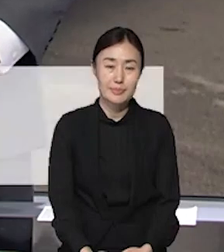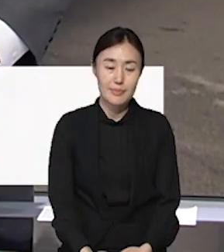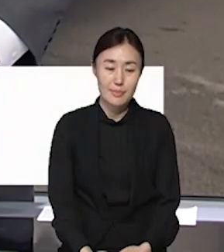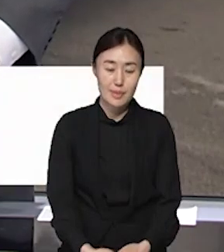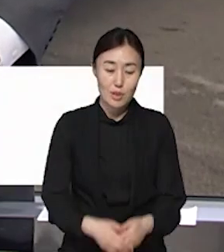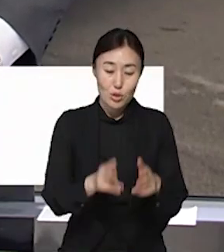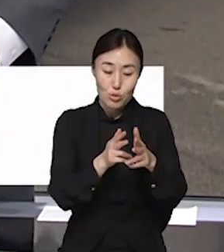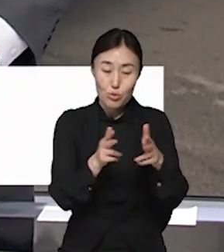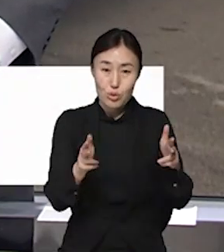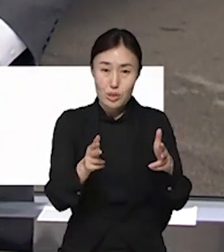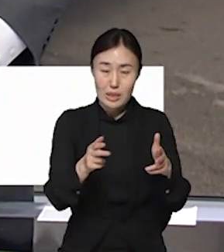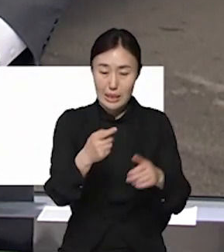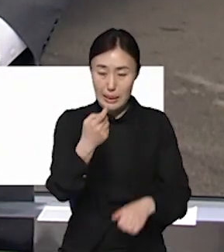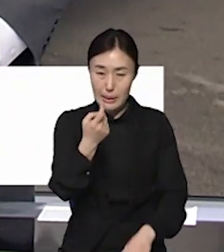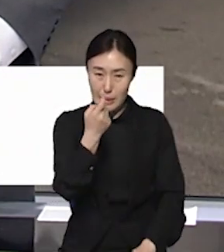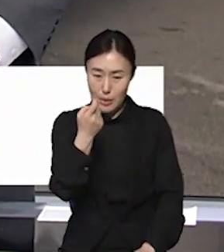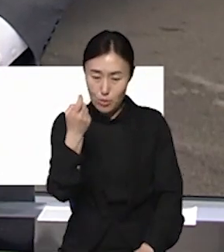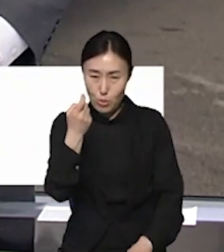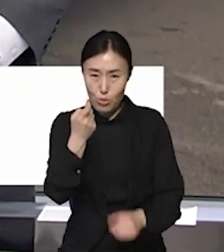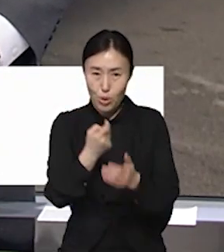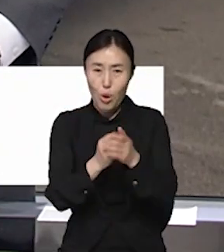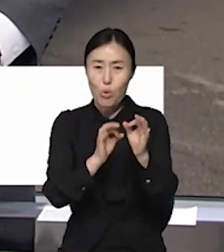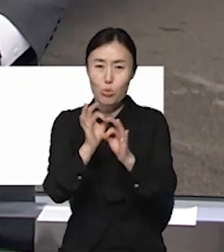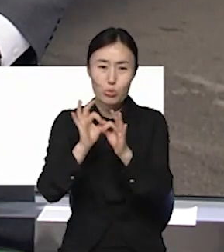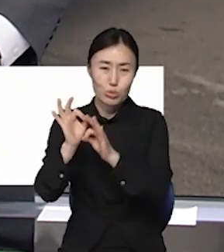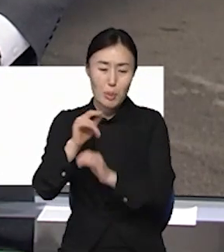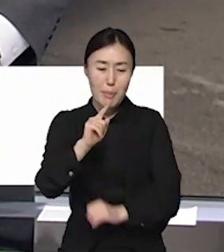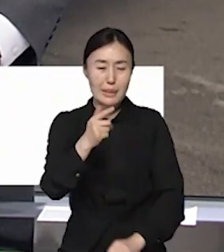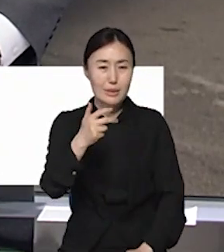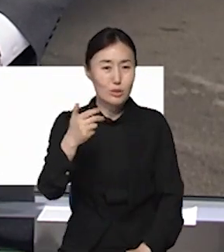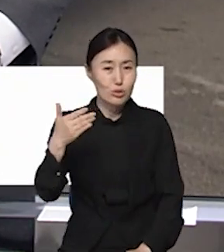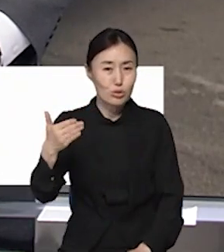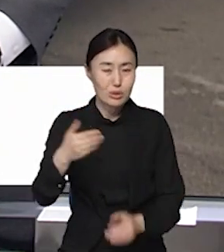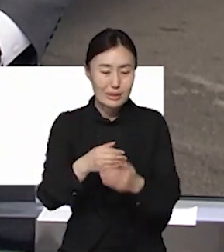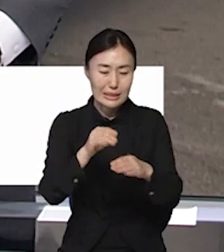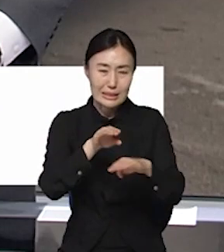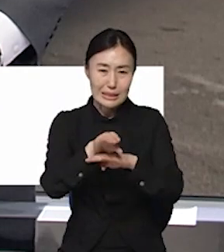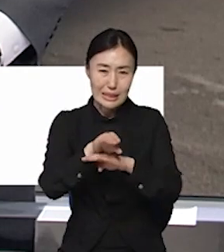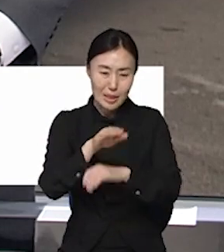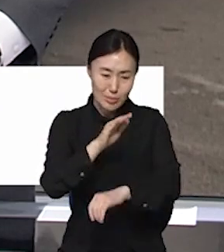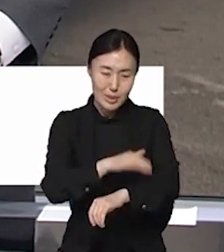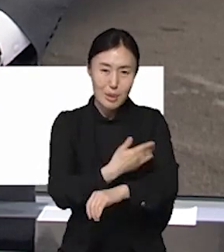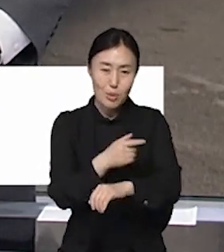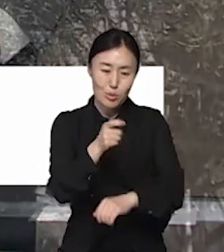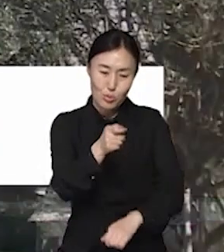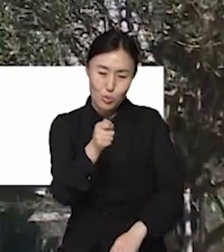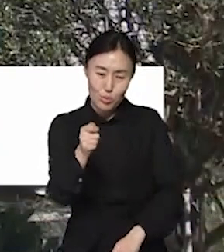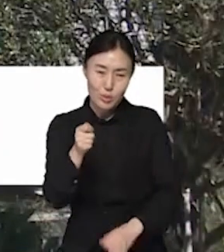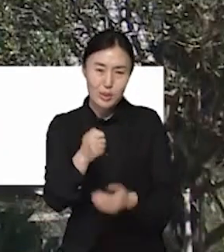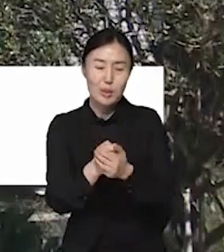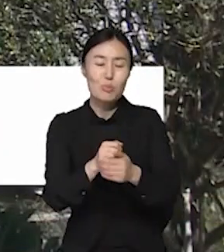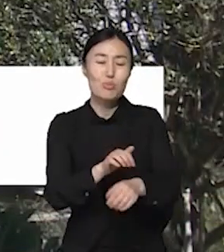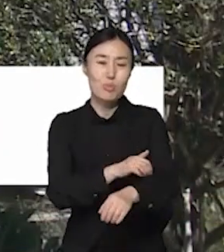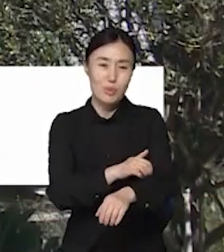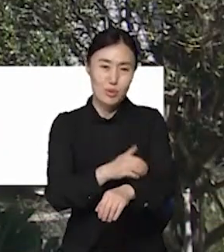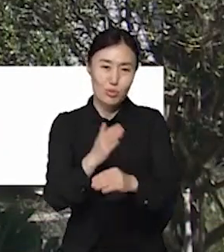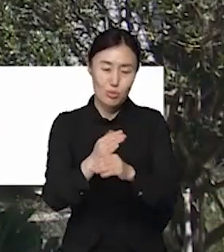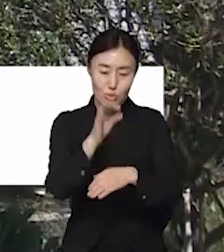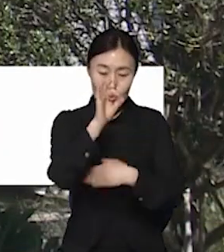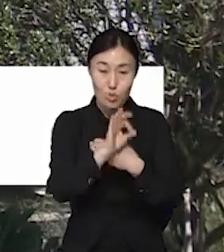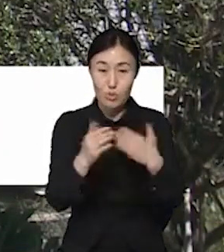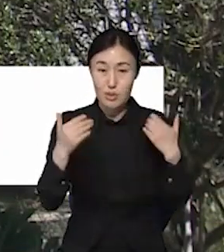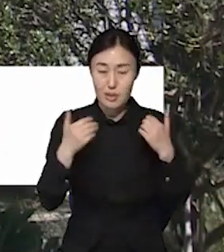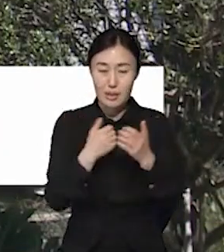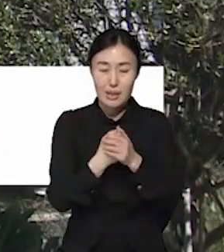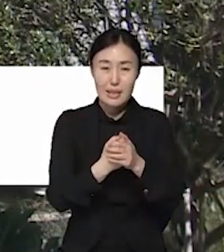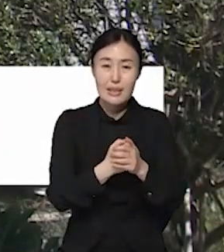주정차 단속카메라 오류로 차량 170여 대의 과태료가 잘못 부과돼 운전자들이 불편을 겪고 있습니다. 광주서구청은